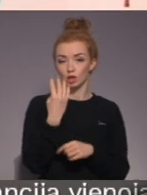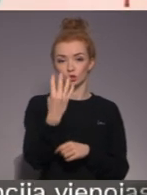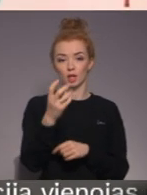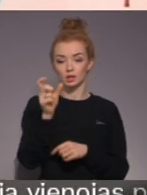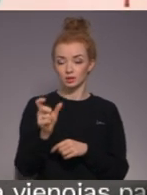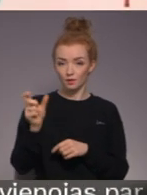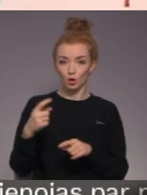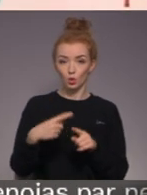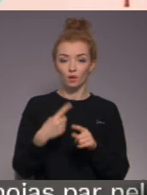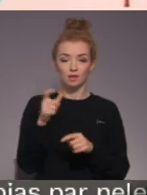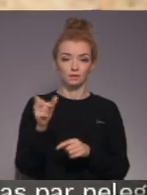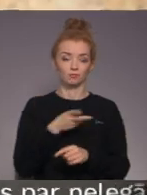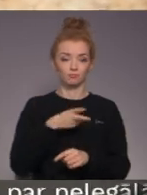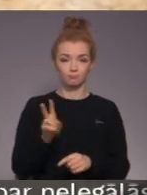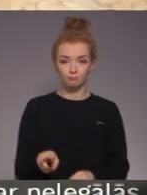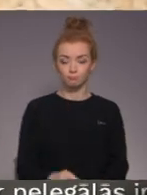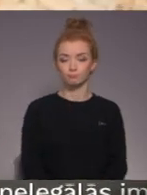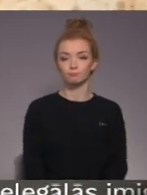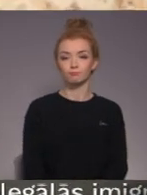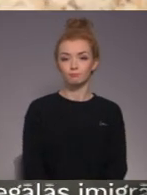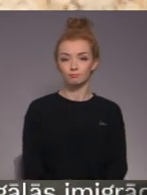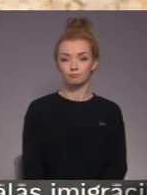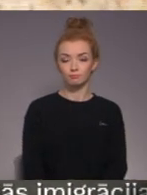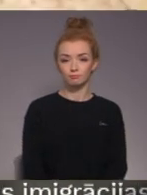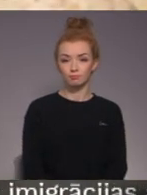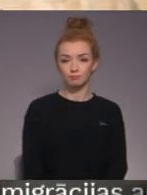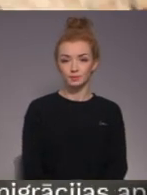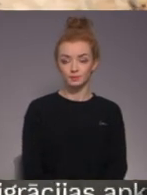un viens cilvēks gājis bojā. Ieva Benefelda, Lans Peršavits, Skrundas televīzija.